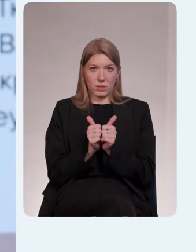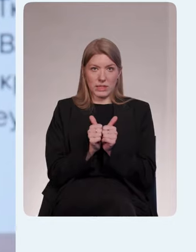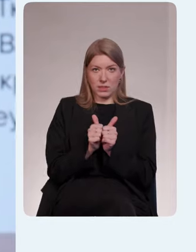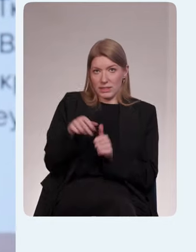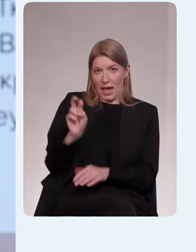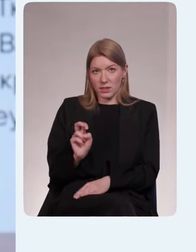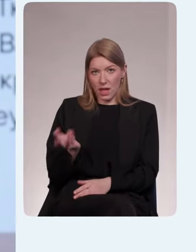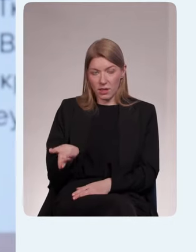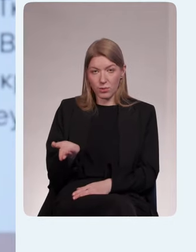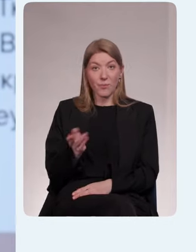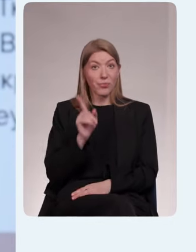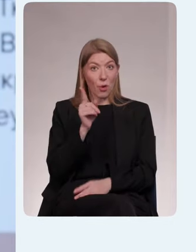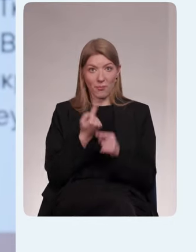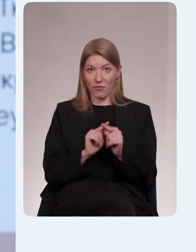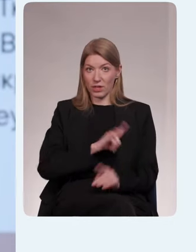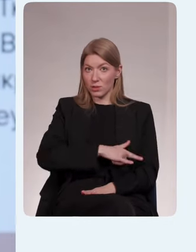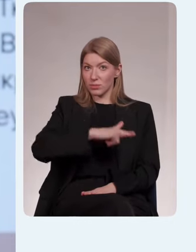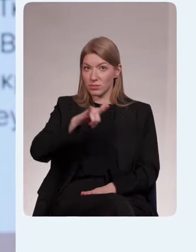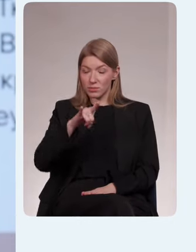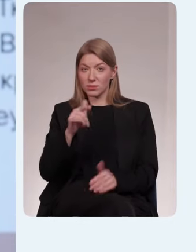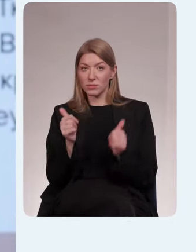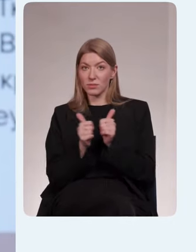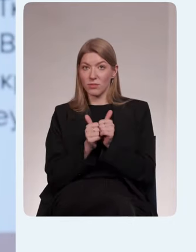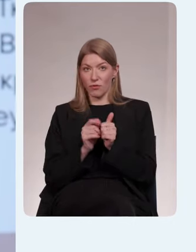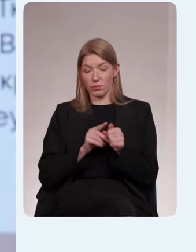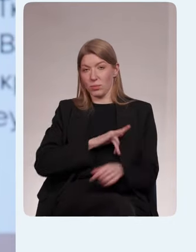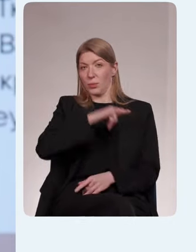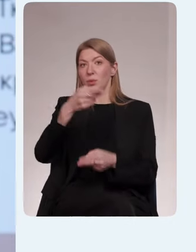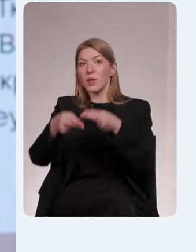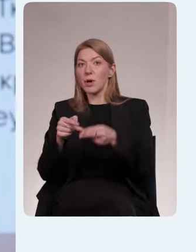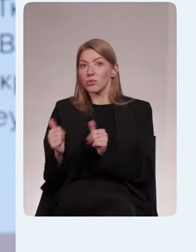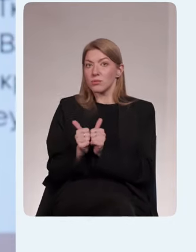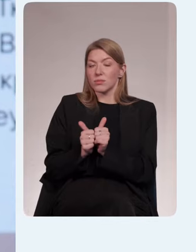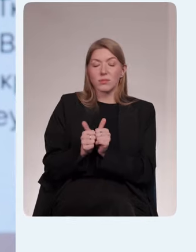Но на перелет, на операцию мне попался идеальный сосед.